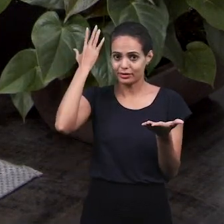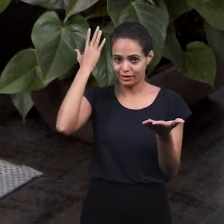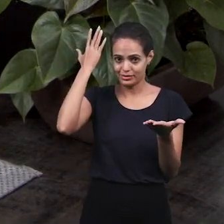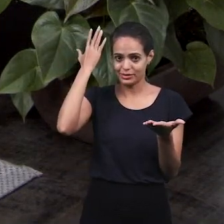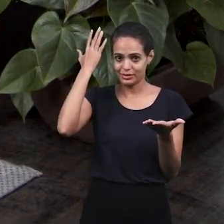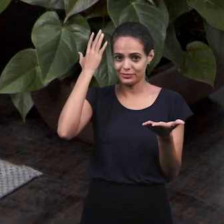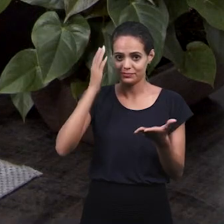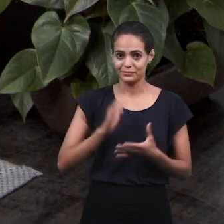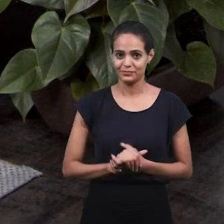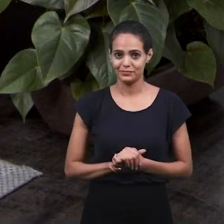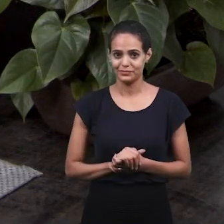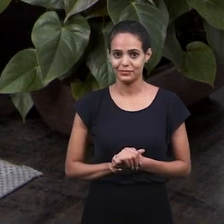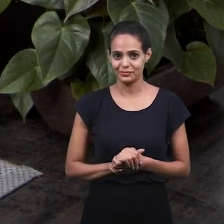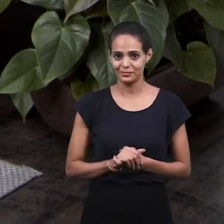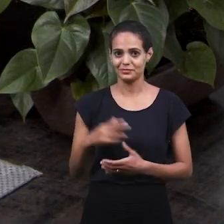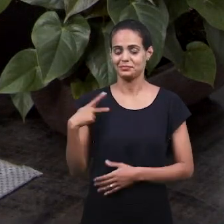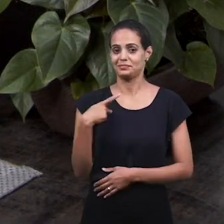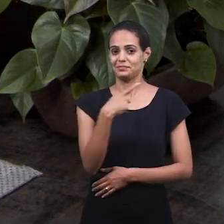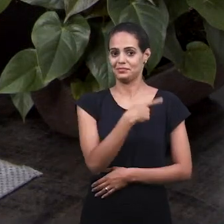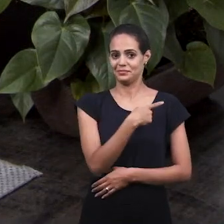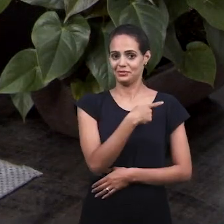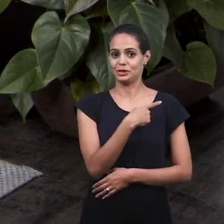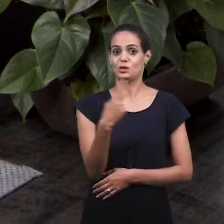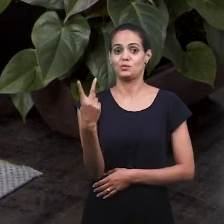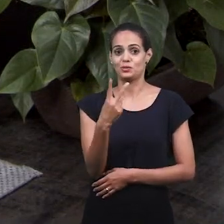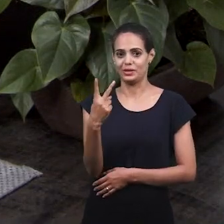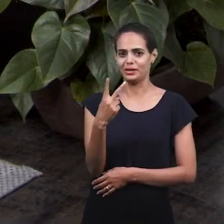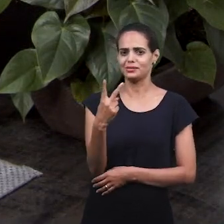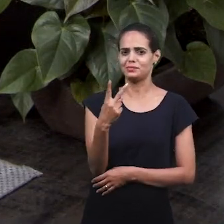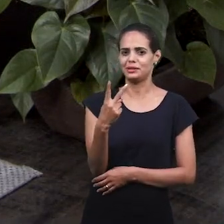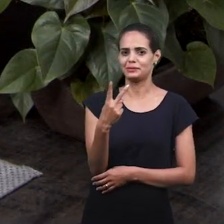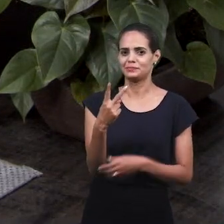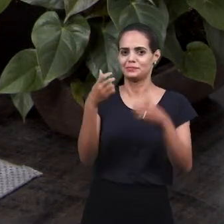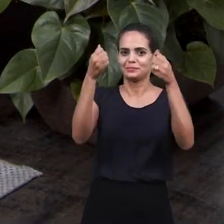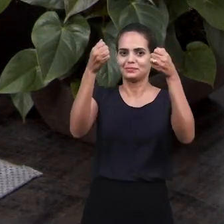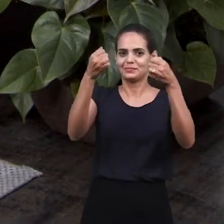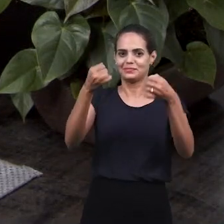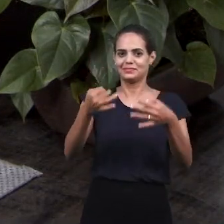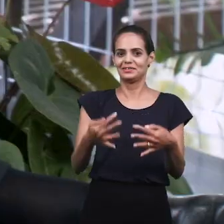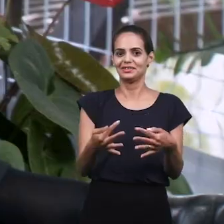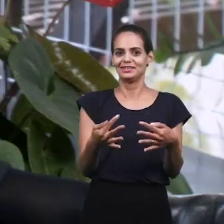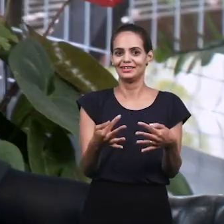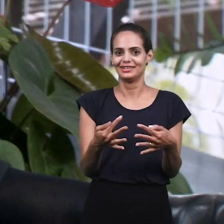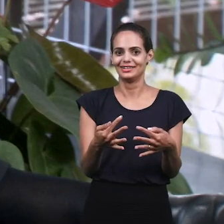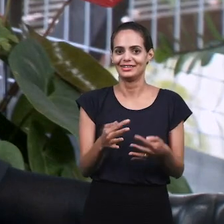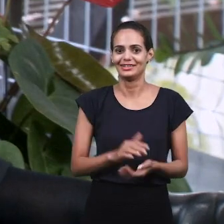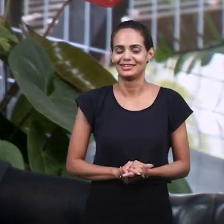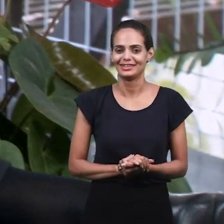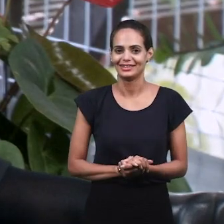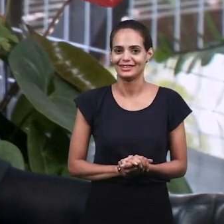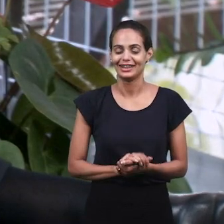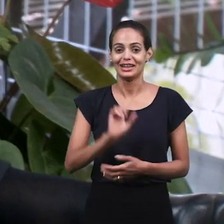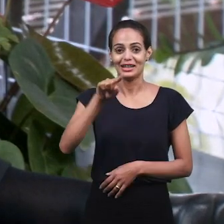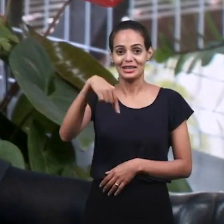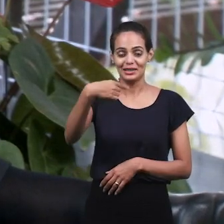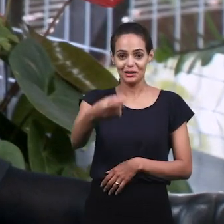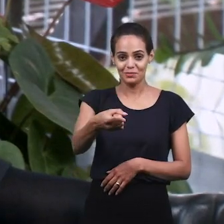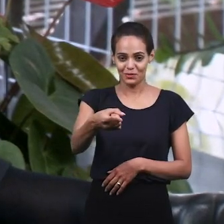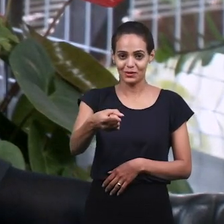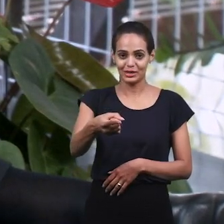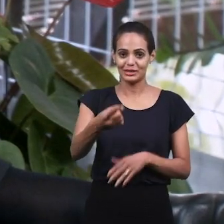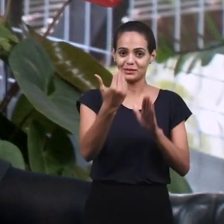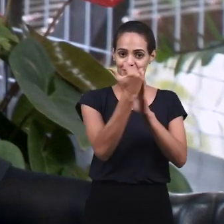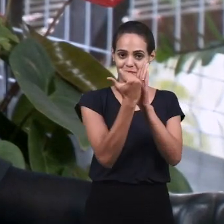Daniel Moreira et Sérgio Souza, vous allez comprendre un peu mieux la signification de ces deux expressions. Juste